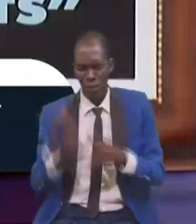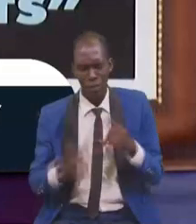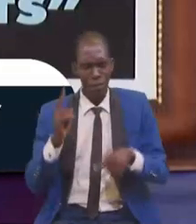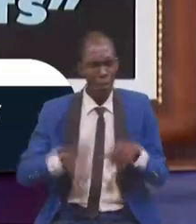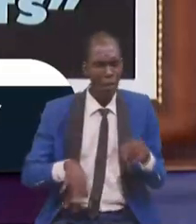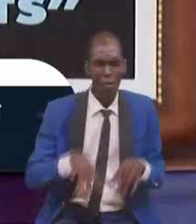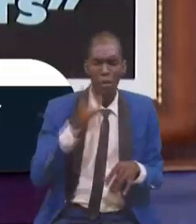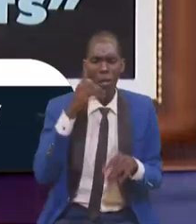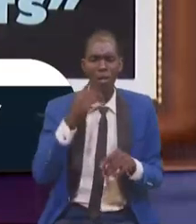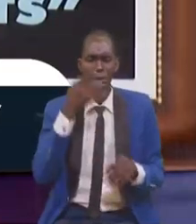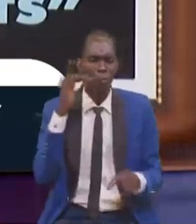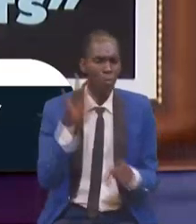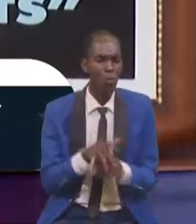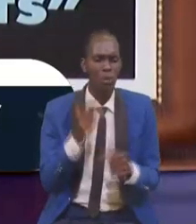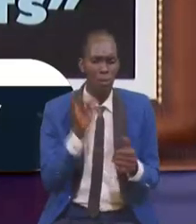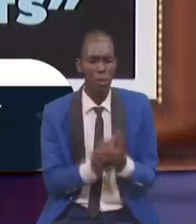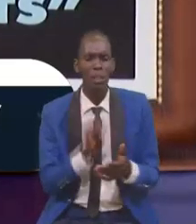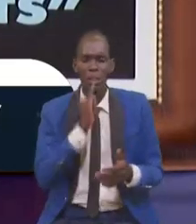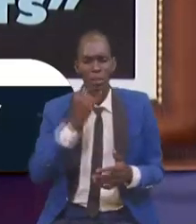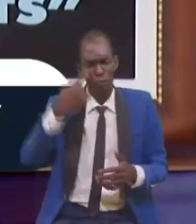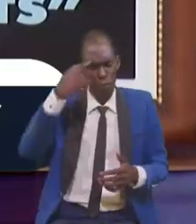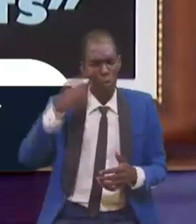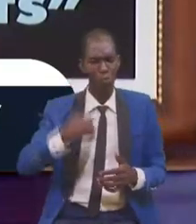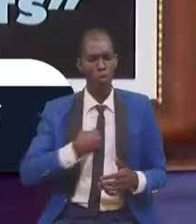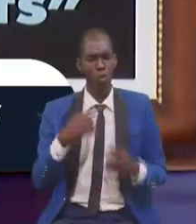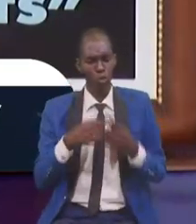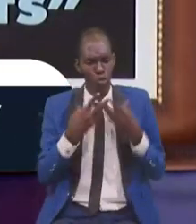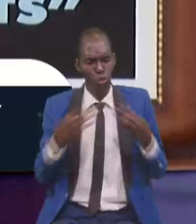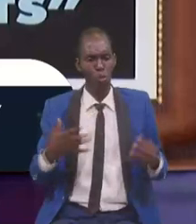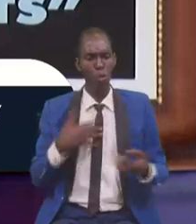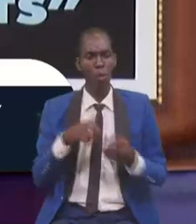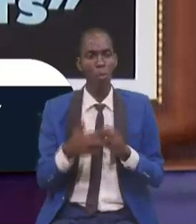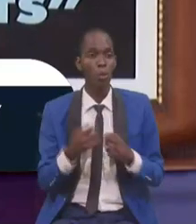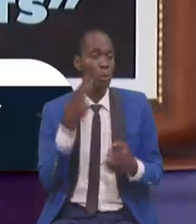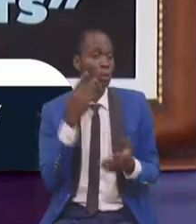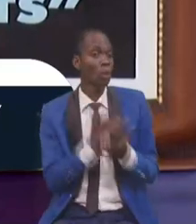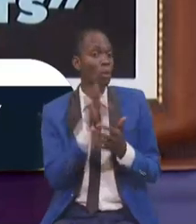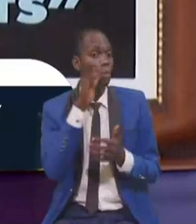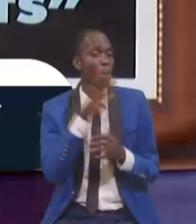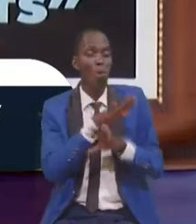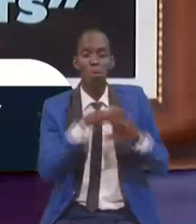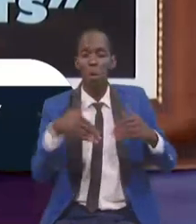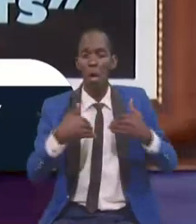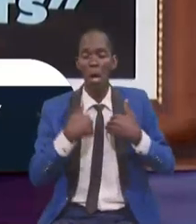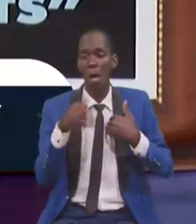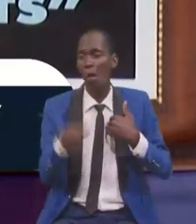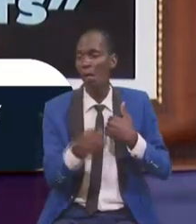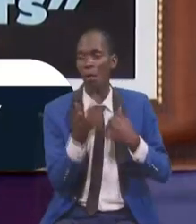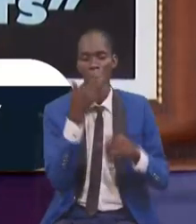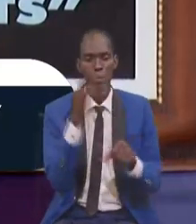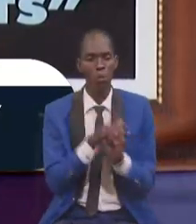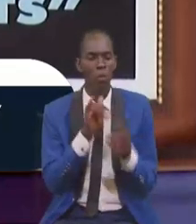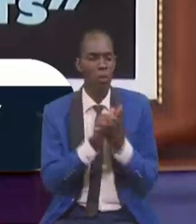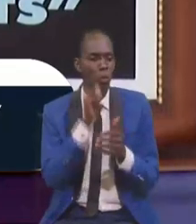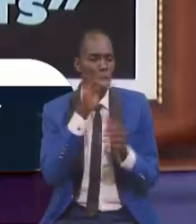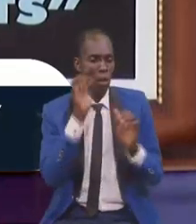jeter que voici la promesse qui règle mon problème. Regardez la femme là, elle n'a pas de problème.